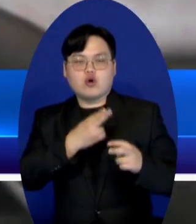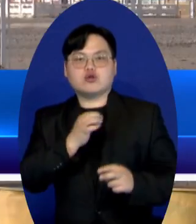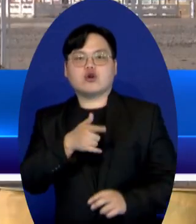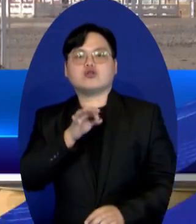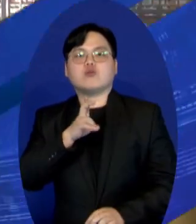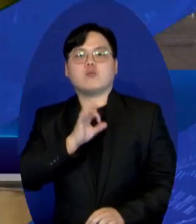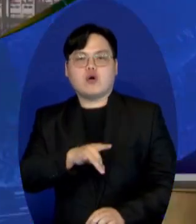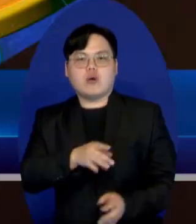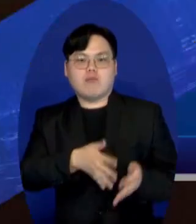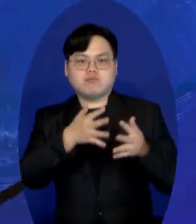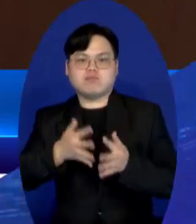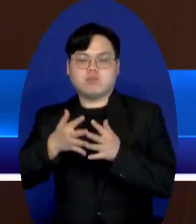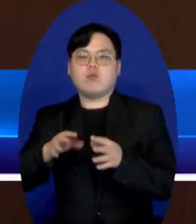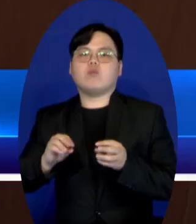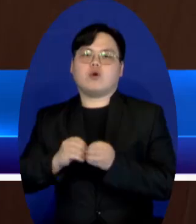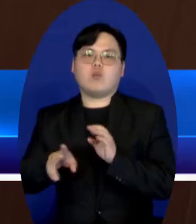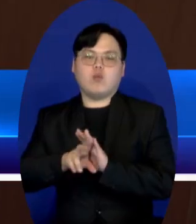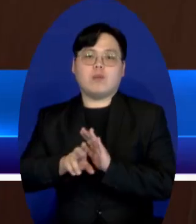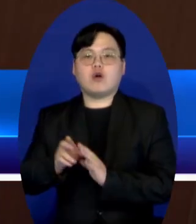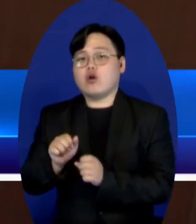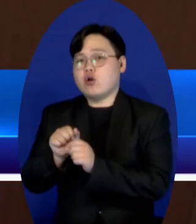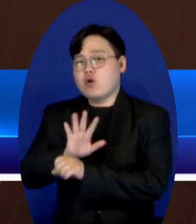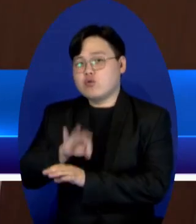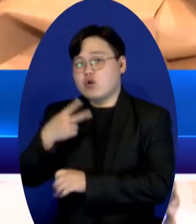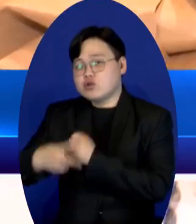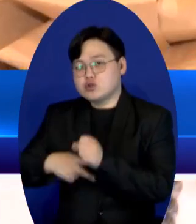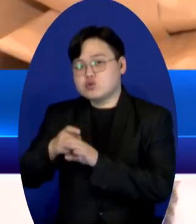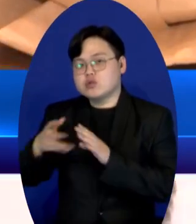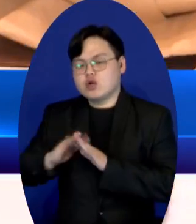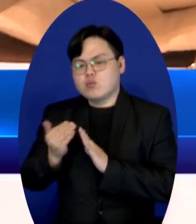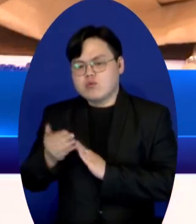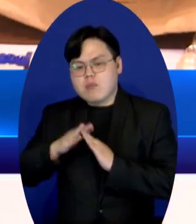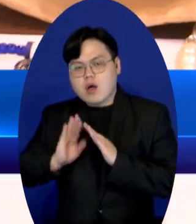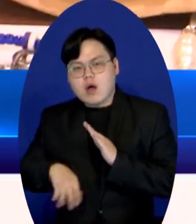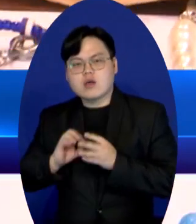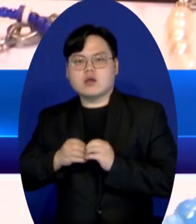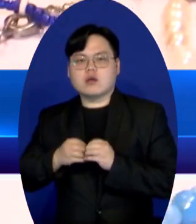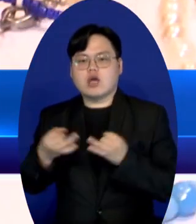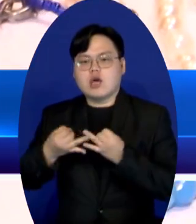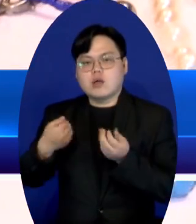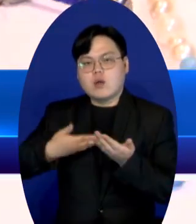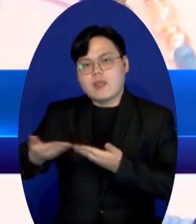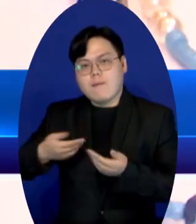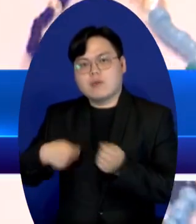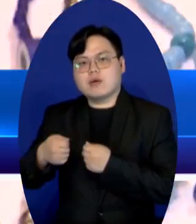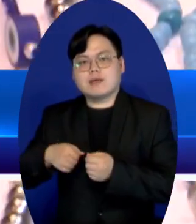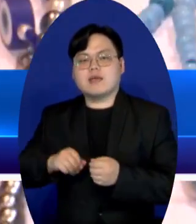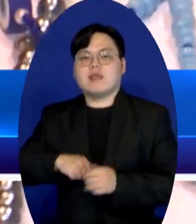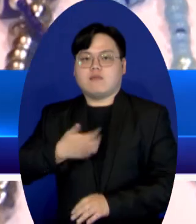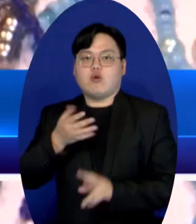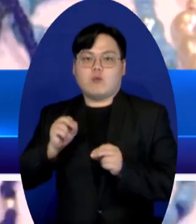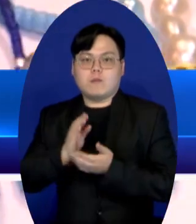байгуулах боломжтой. Цар тахлын 2 жилд өрхийн үйлдвэрлэл сэргэж онлайн худалдаа идэвхжсэн байна.